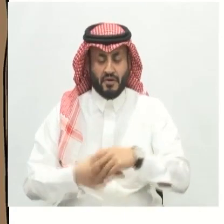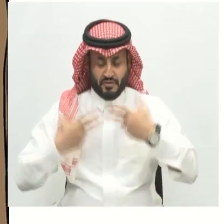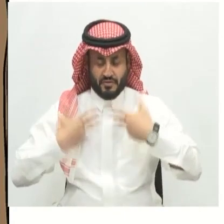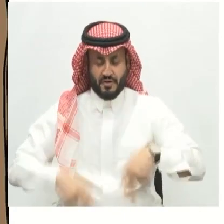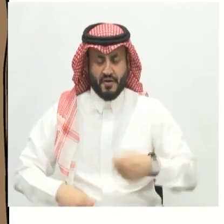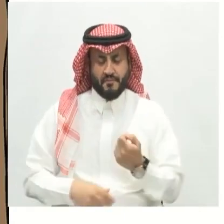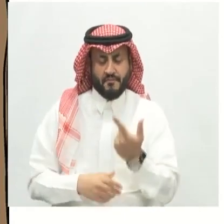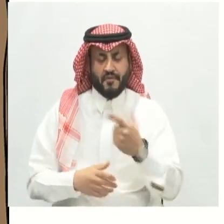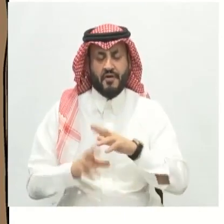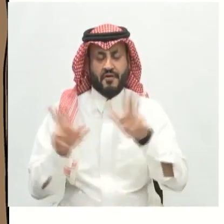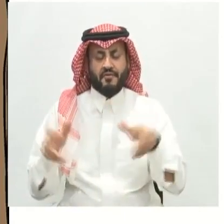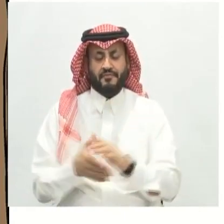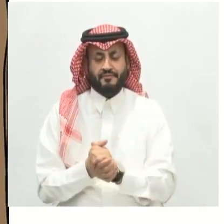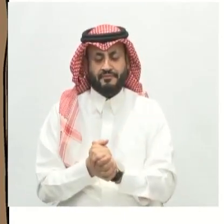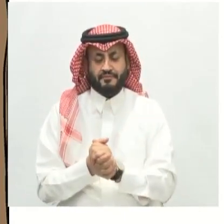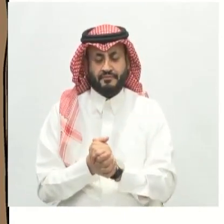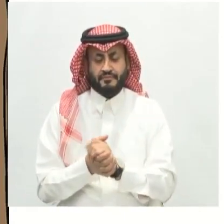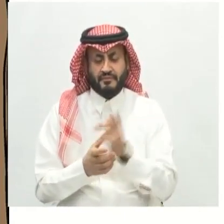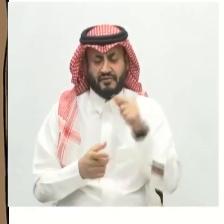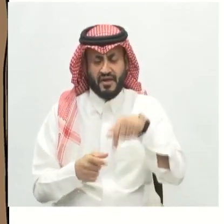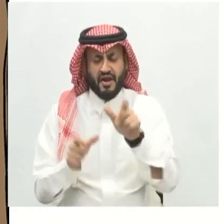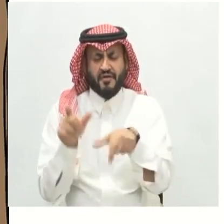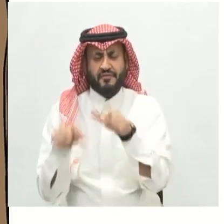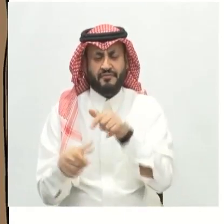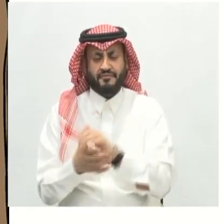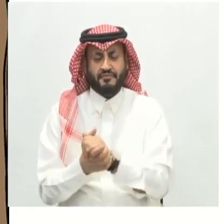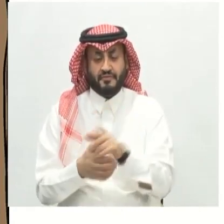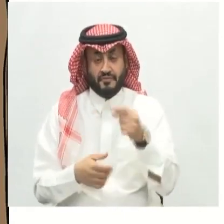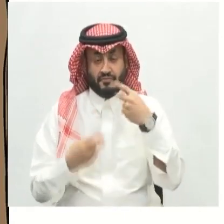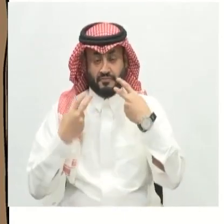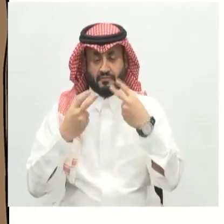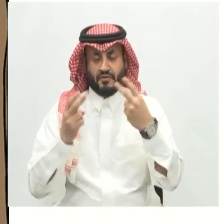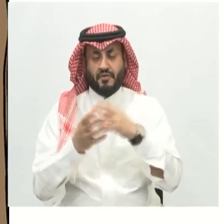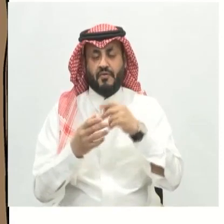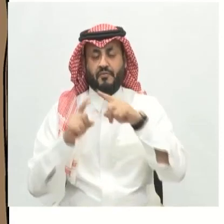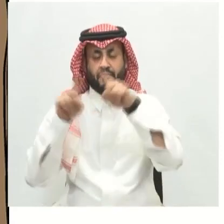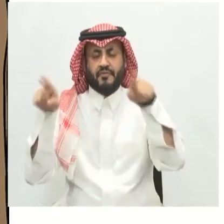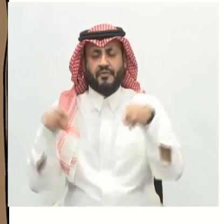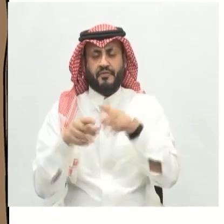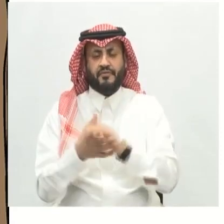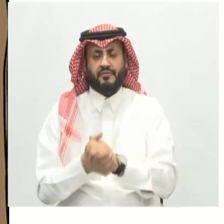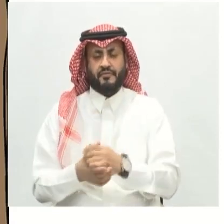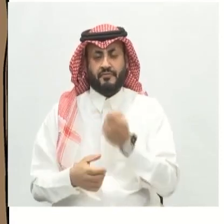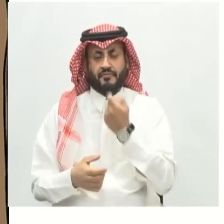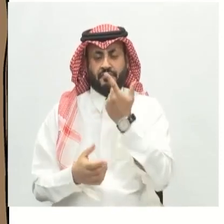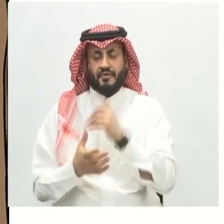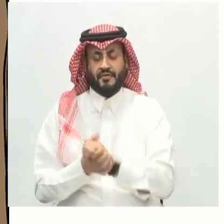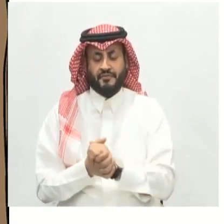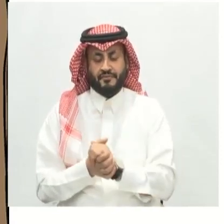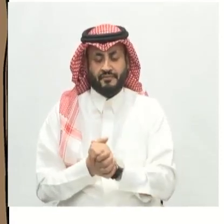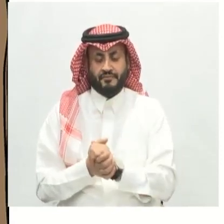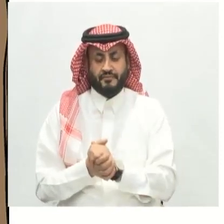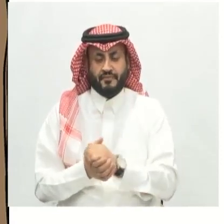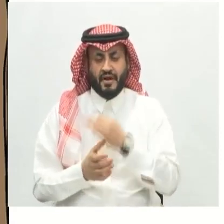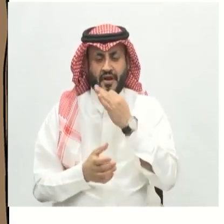ثيابها فتتعلق في الانسان ليبدو في ابهى صوره وارقى حضاره قال